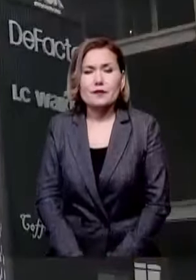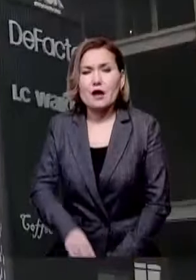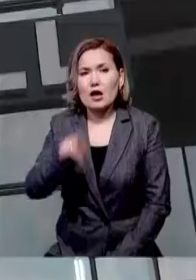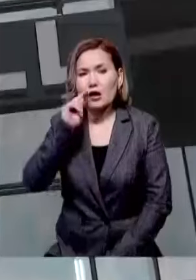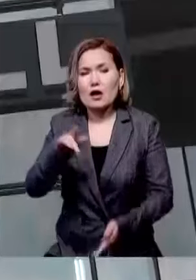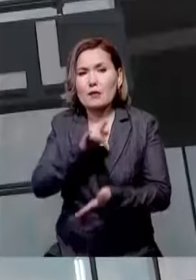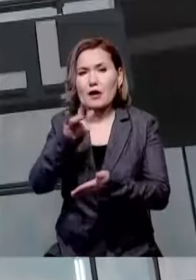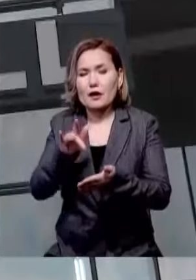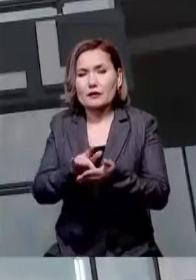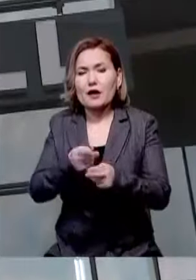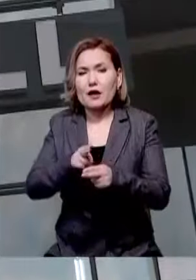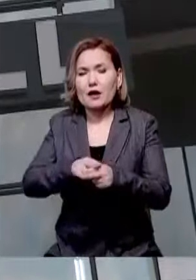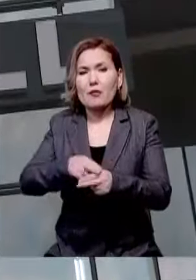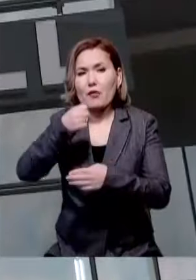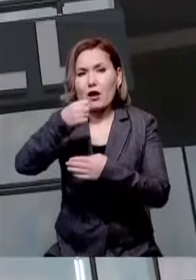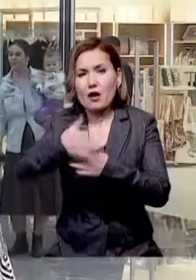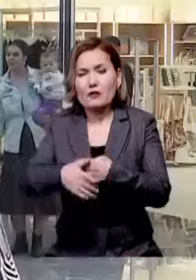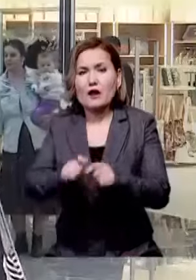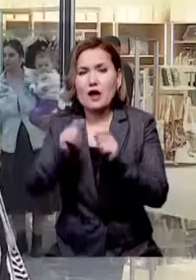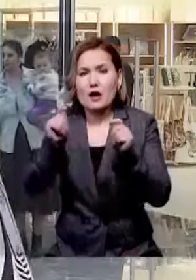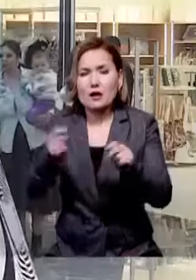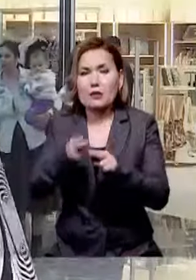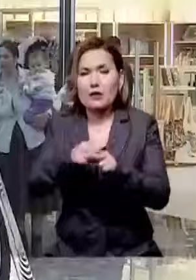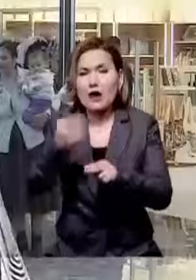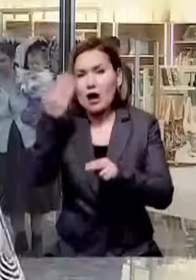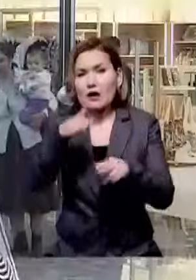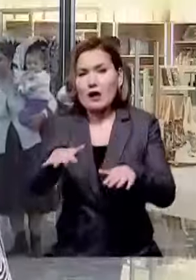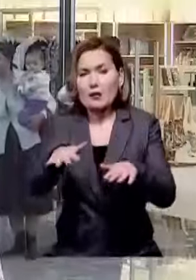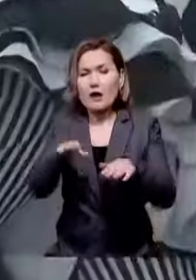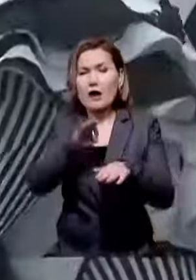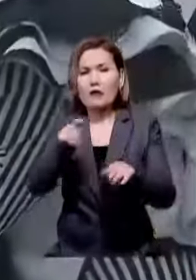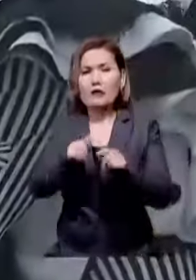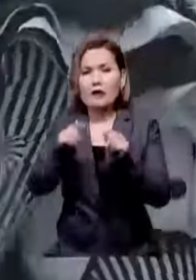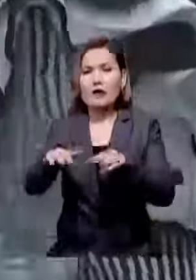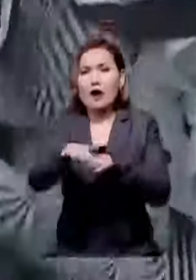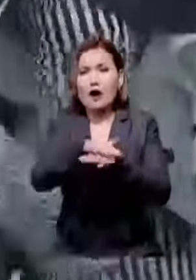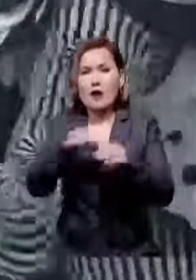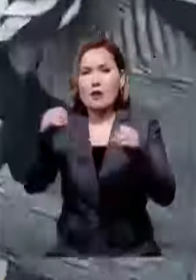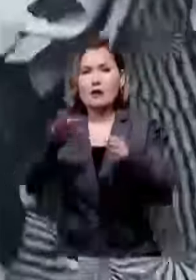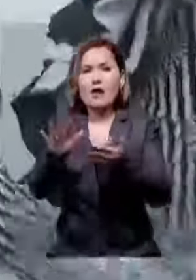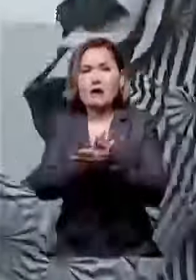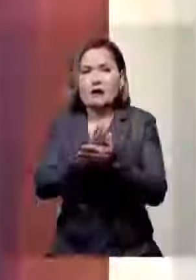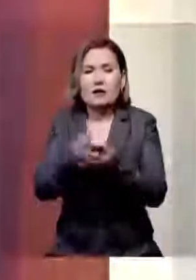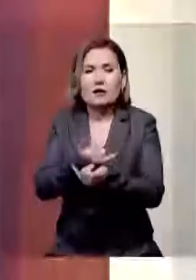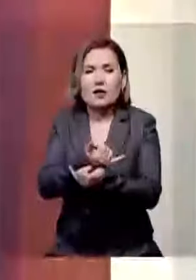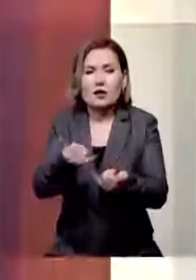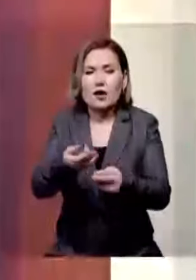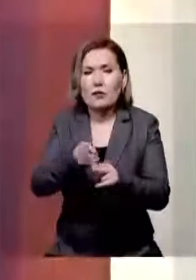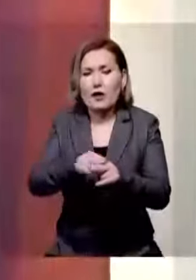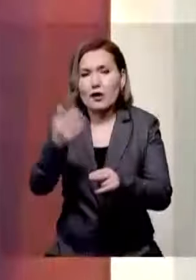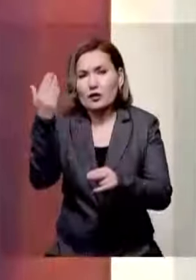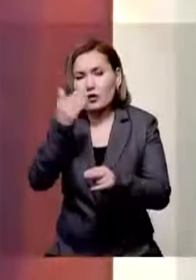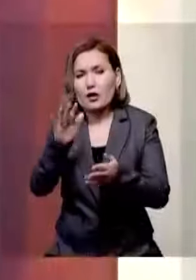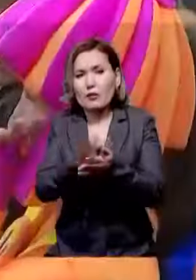Шымкент Сити Мол сауда орталығына келушілер шат-шадман. Мұндағы кинотеатрдың ресми ашылуына жиналғандар үшін тегін попкорн таратылып, киногерлермен